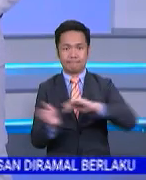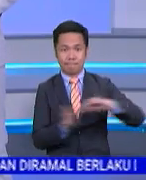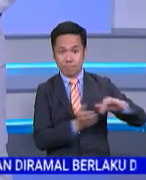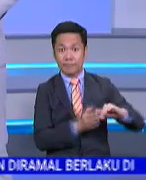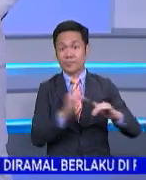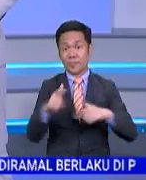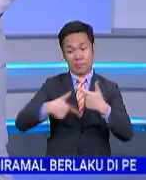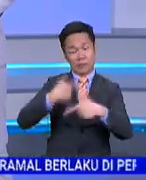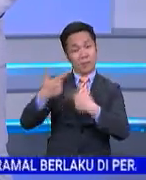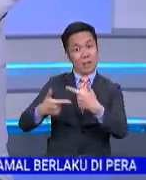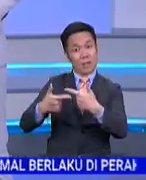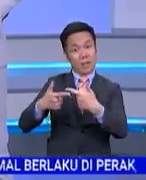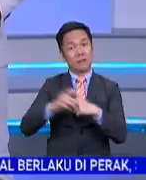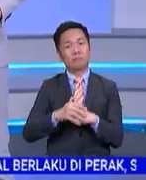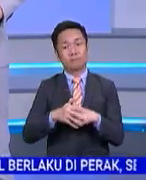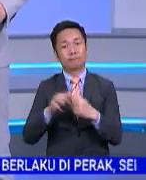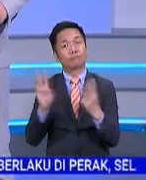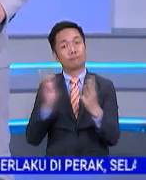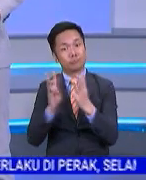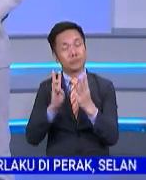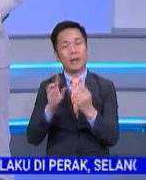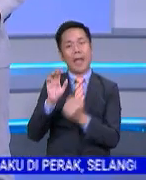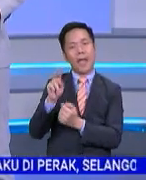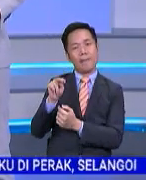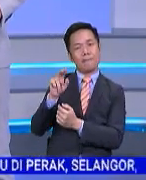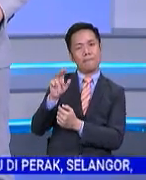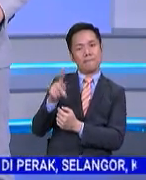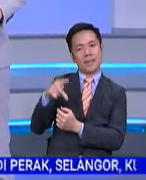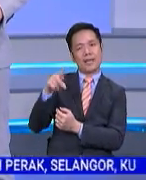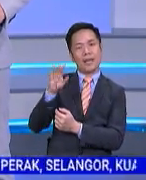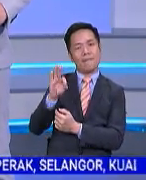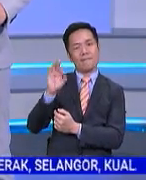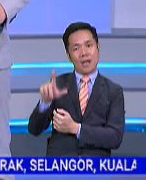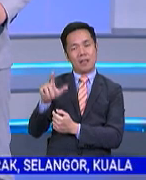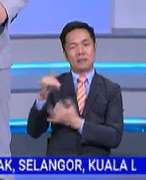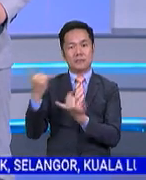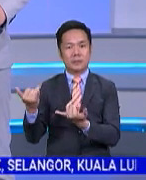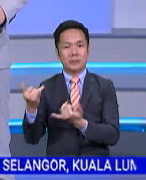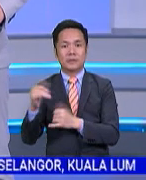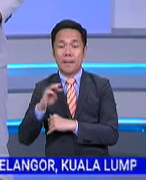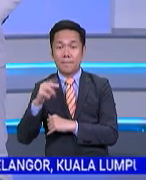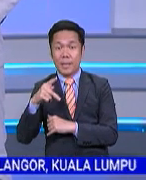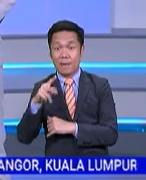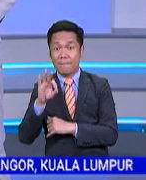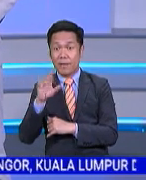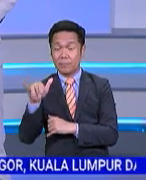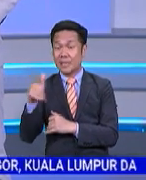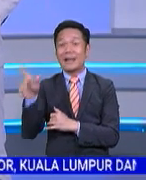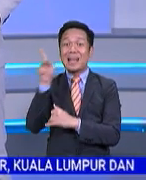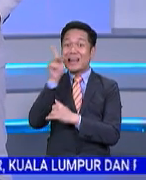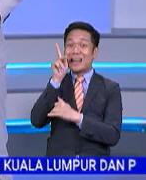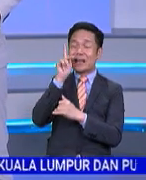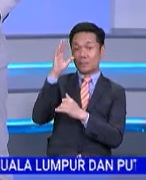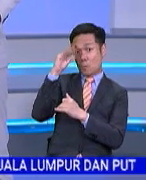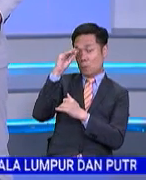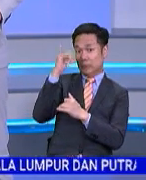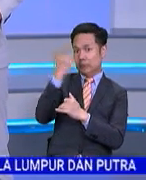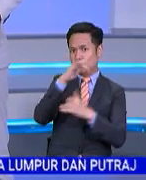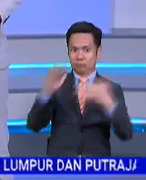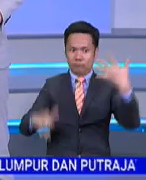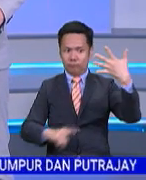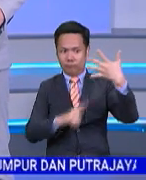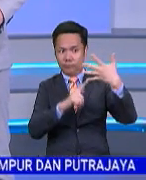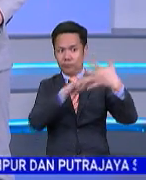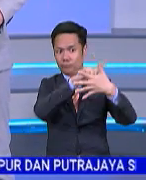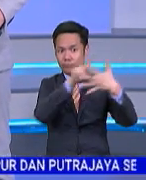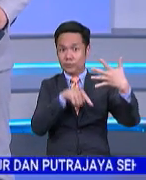Kejohanan Liga Futsal Perdana Malaysia MPFL 2022. Skuad lelaki Kedah meletakkan sasaran untuk meraih kedudukan 5 teratas